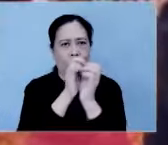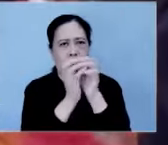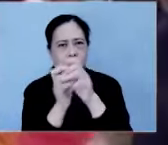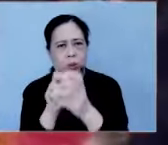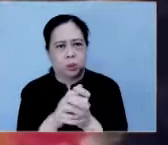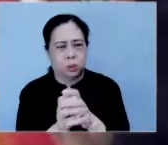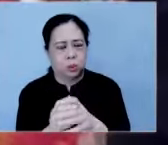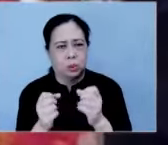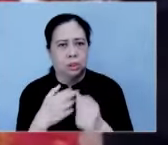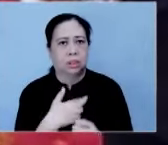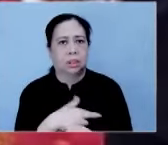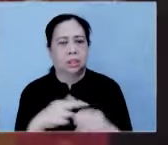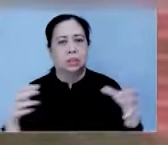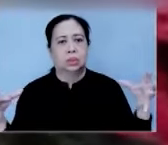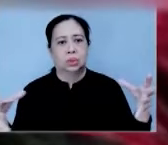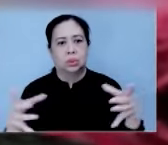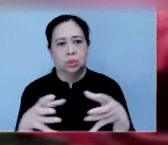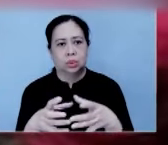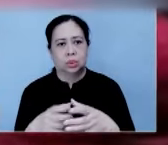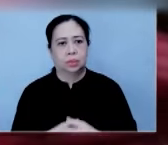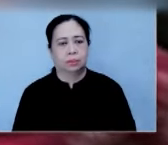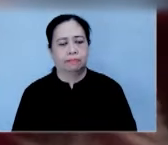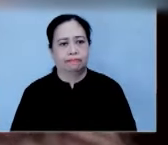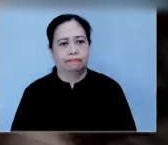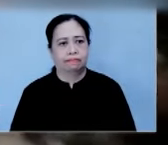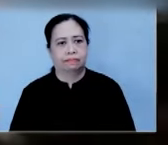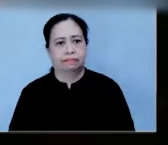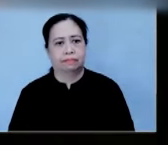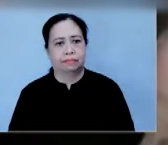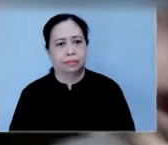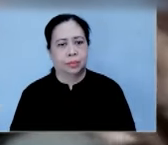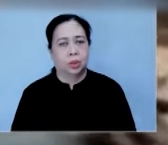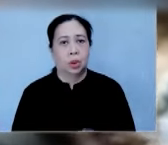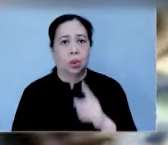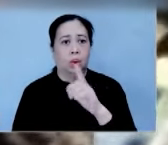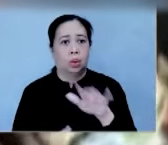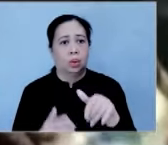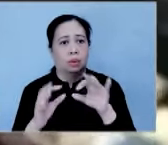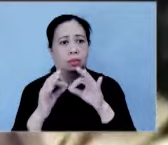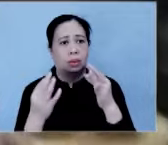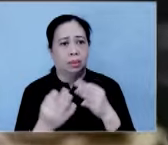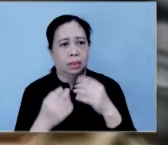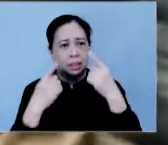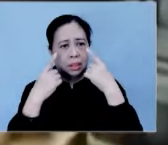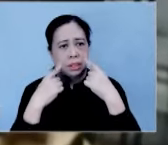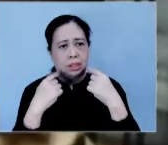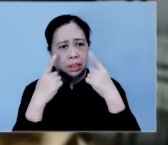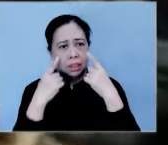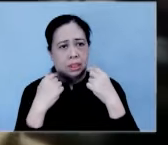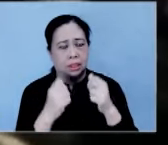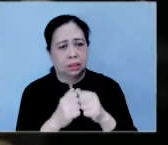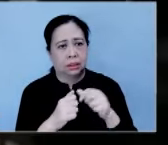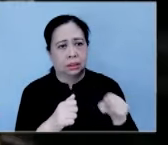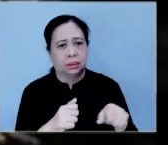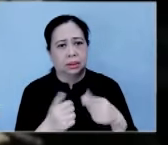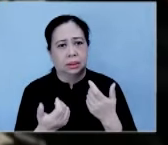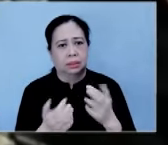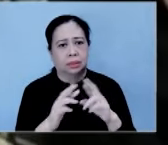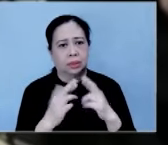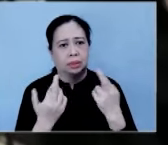ng religious gathering. Isang buong pamilya ang nag-iiyakan katabi ang bangkay ng kanilang